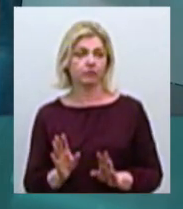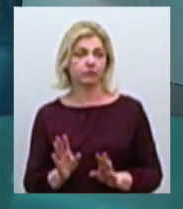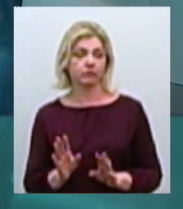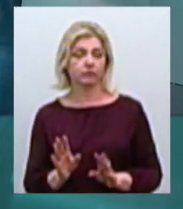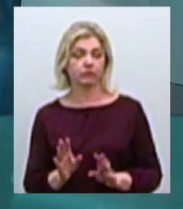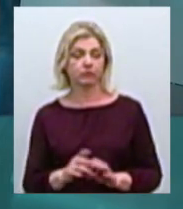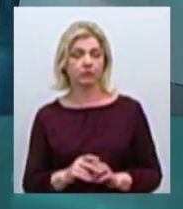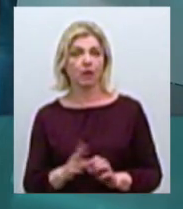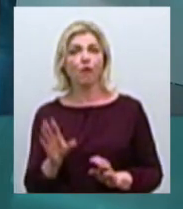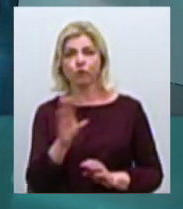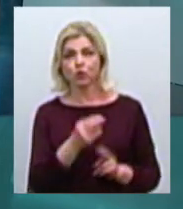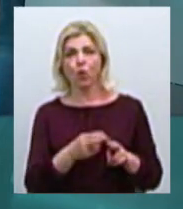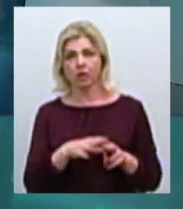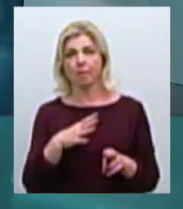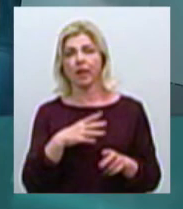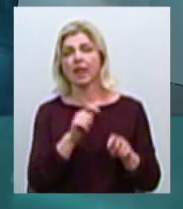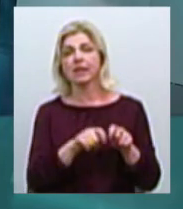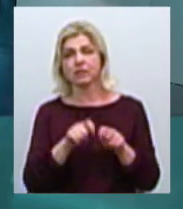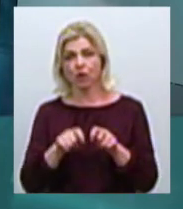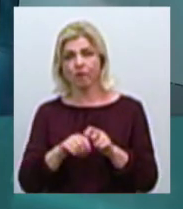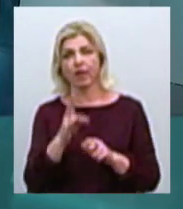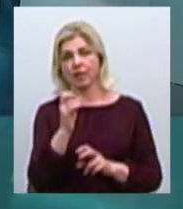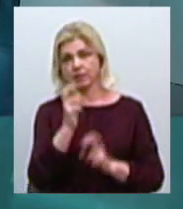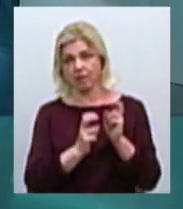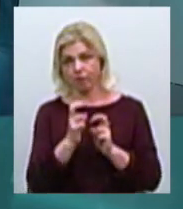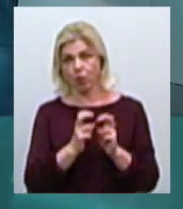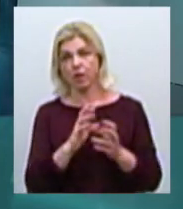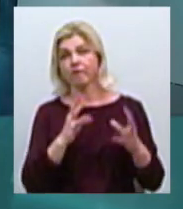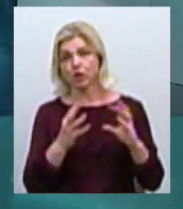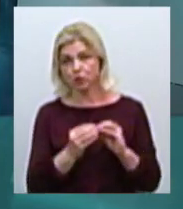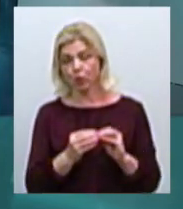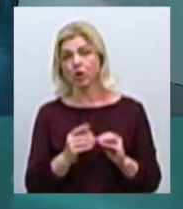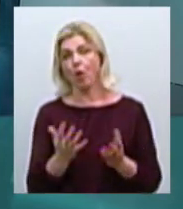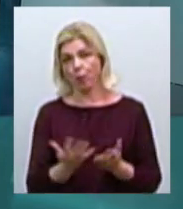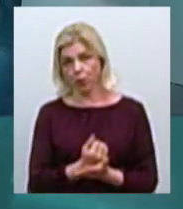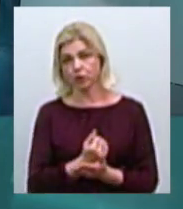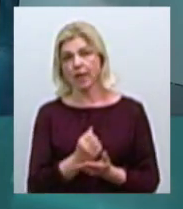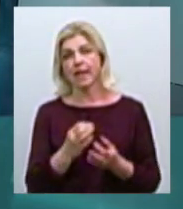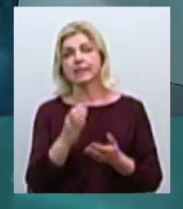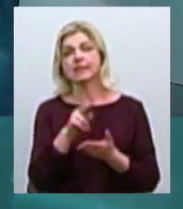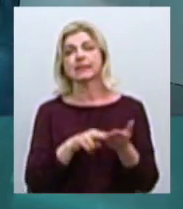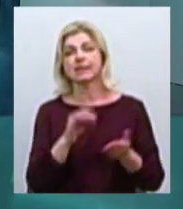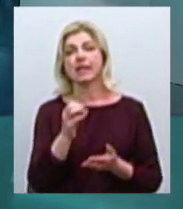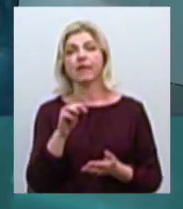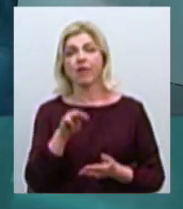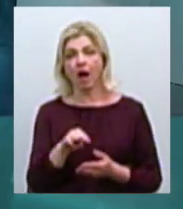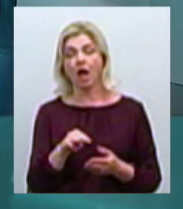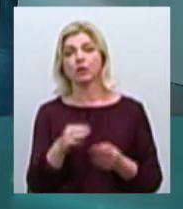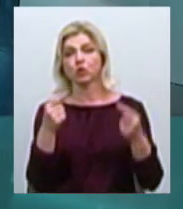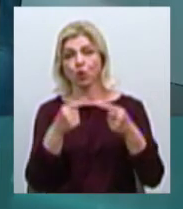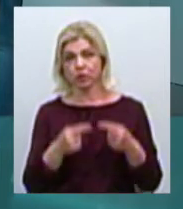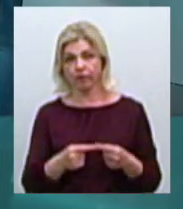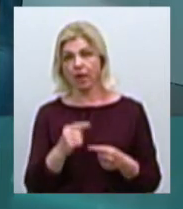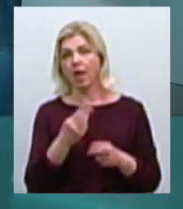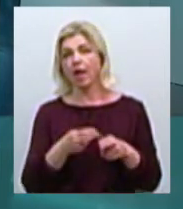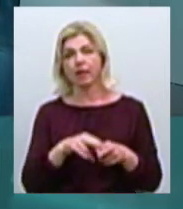унификовано. Это все было протестировано на заводе, в результате чего они получили сертификат соответствия, и это не первые автобусы, на которых они